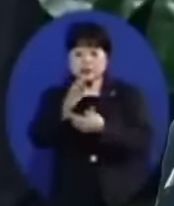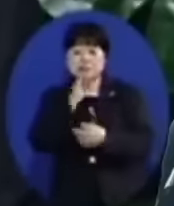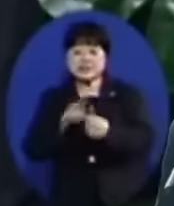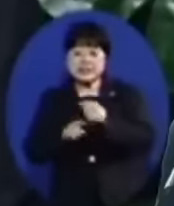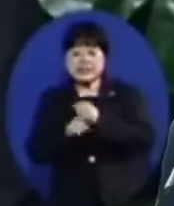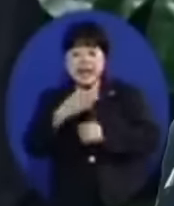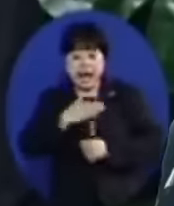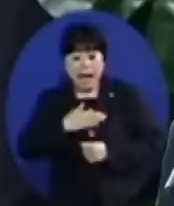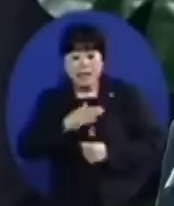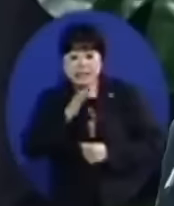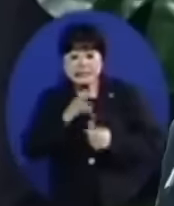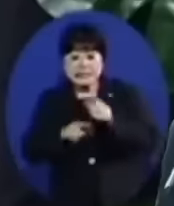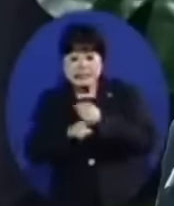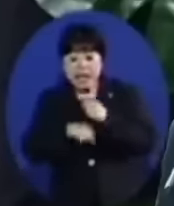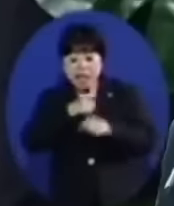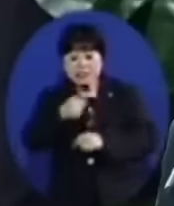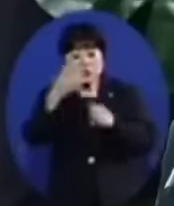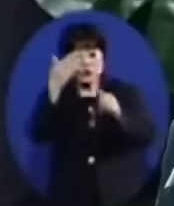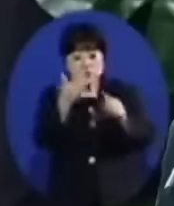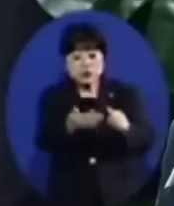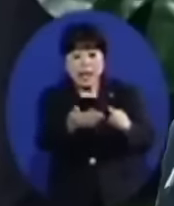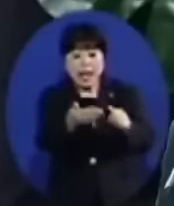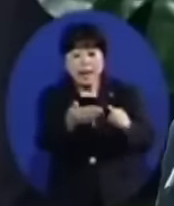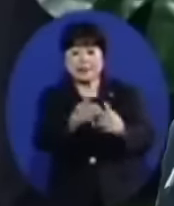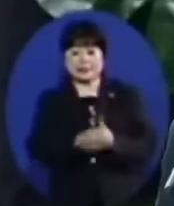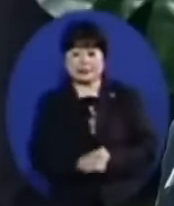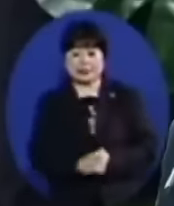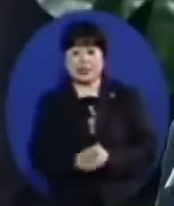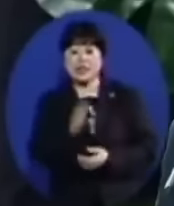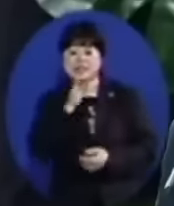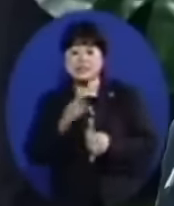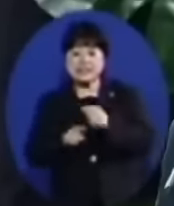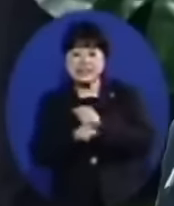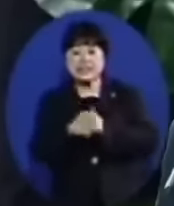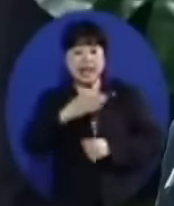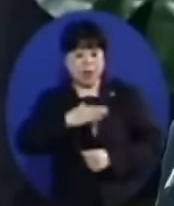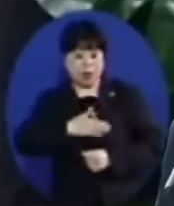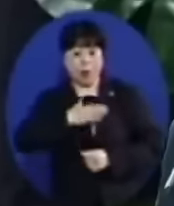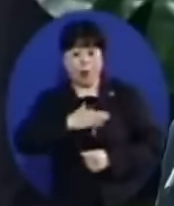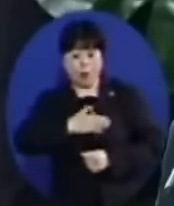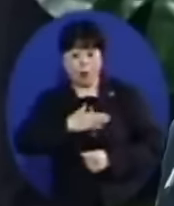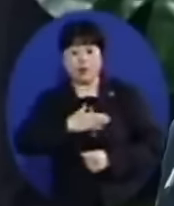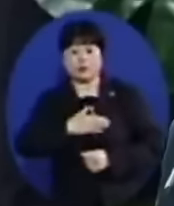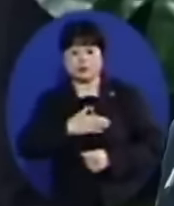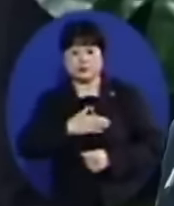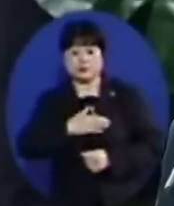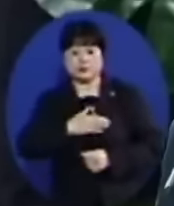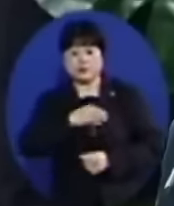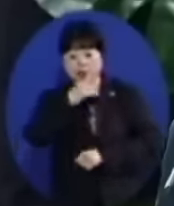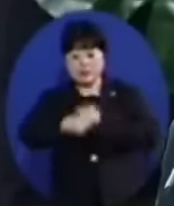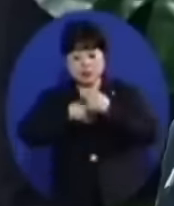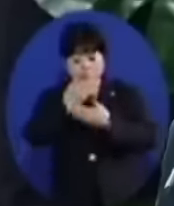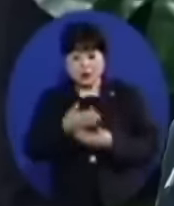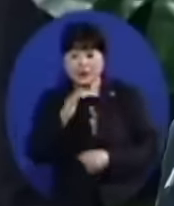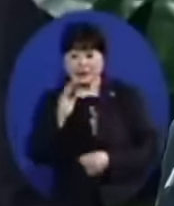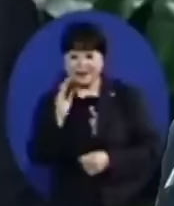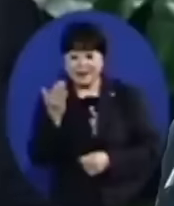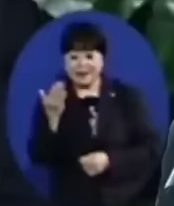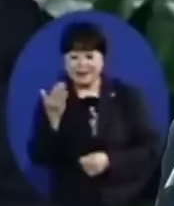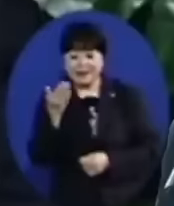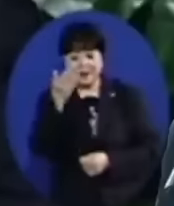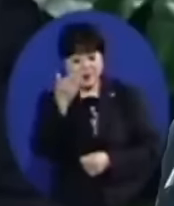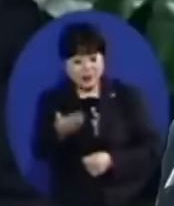알지니 진리가 너희를 자유케 하리라고 했는데 이 진리를 알고 우리 자유를 얻어야 되는 것입니다.